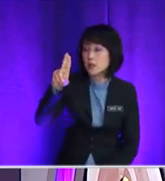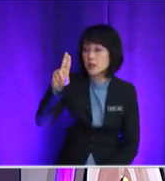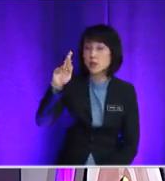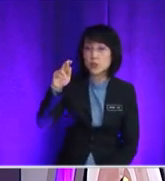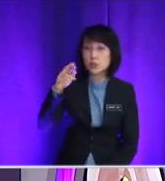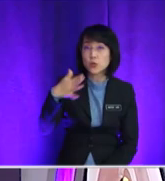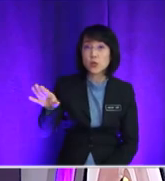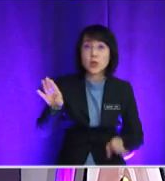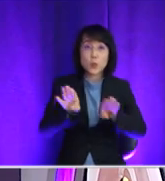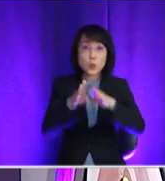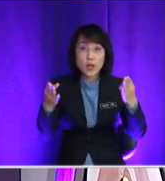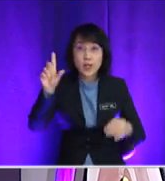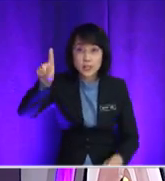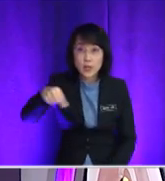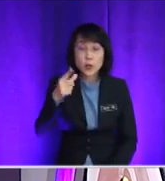kemudian